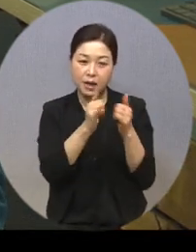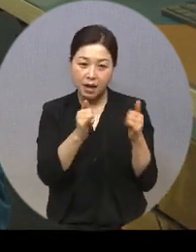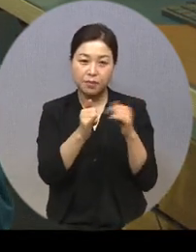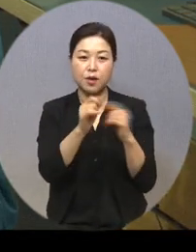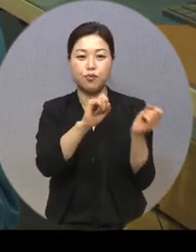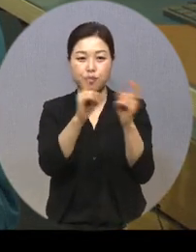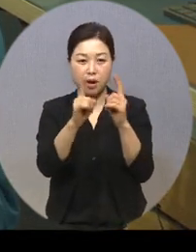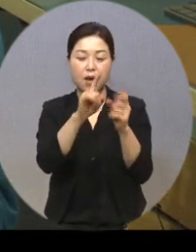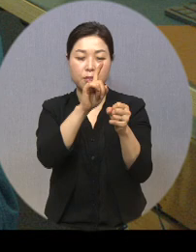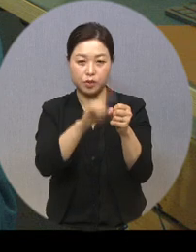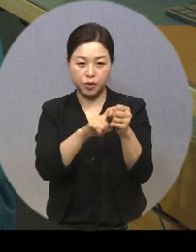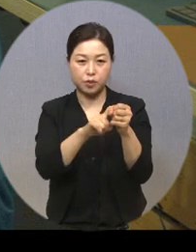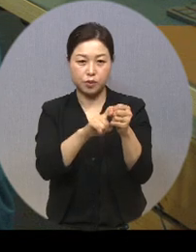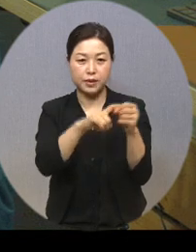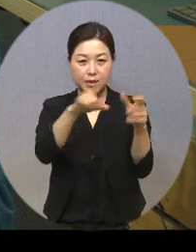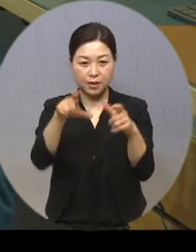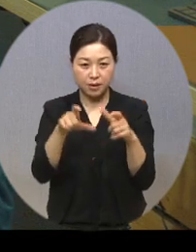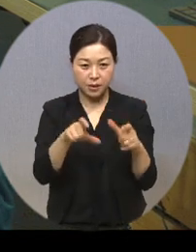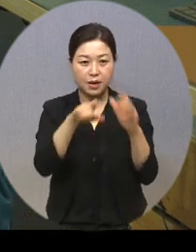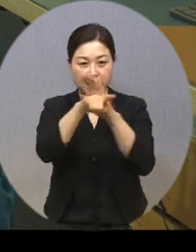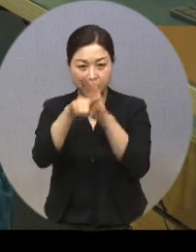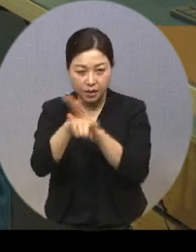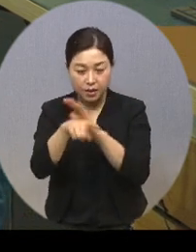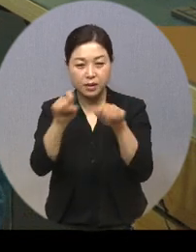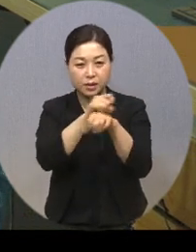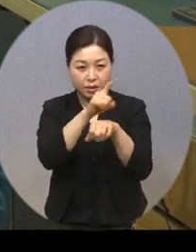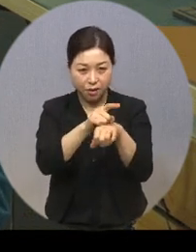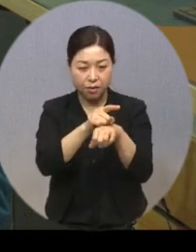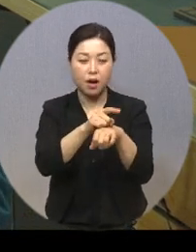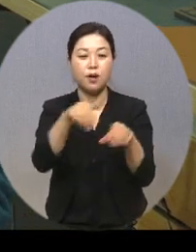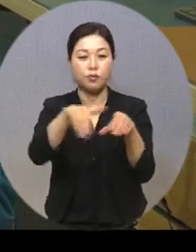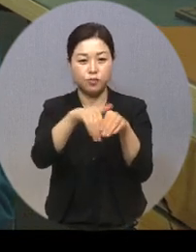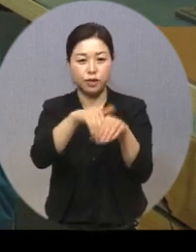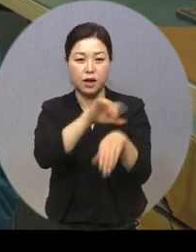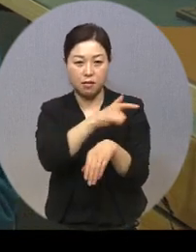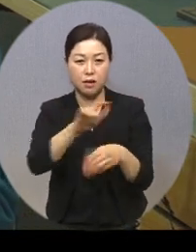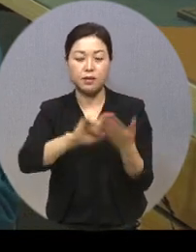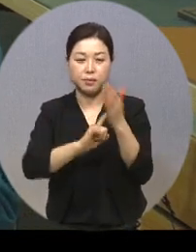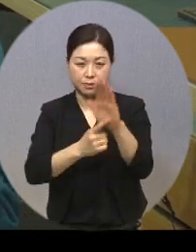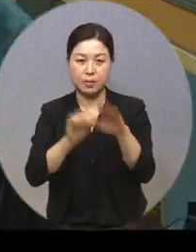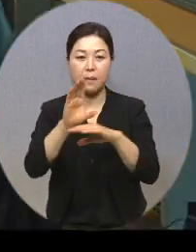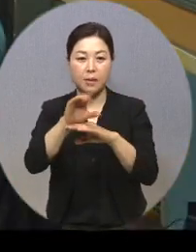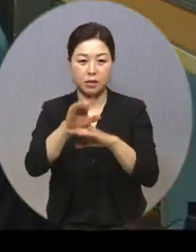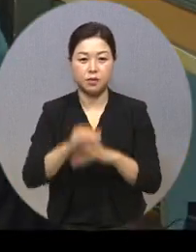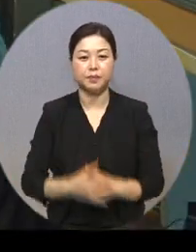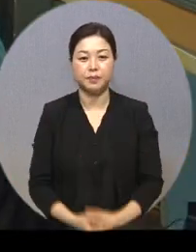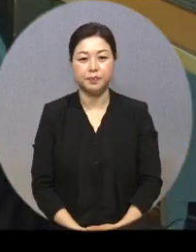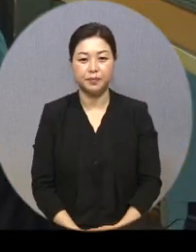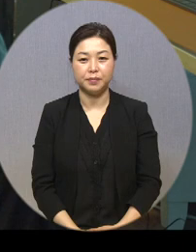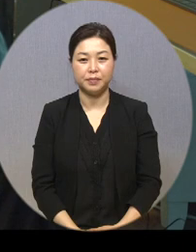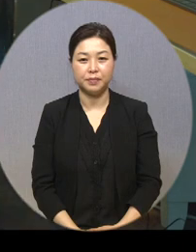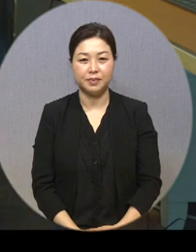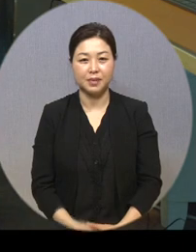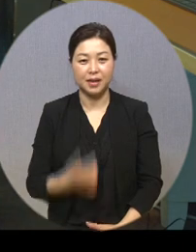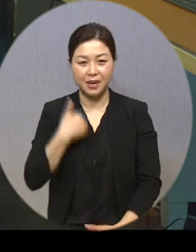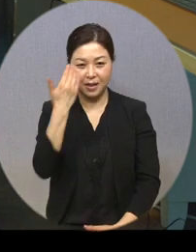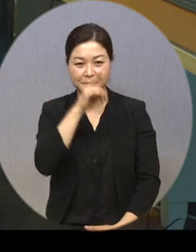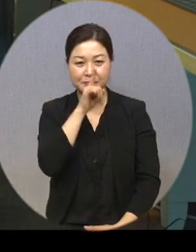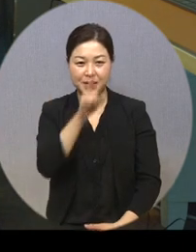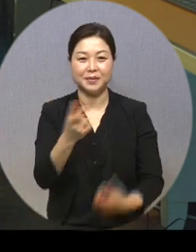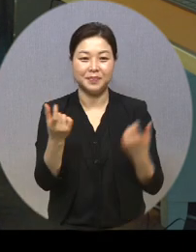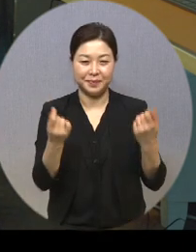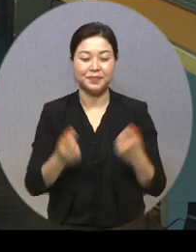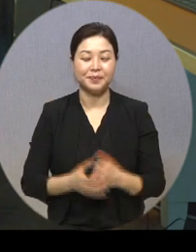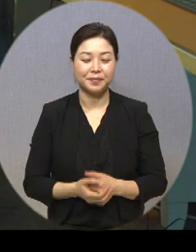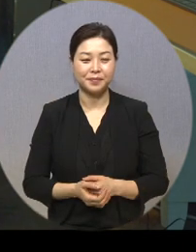그 지역의 특색과 문화 이런 것들을 담아내고 있는 그런 프로그램이 되겠습니다. 깔끔. 그럼 우리가